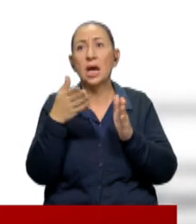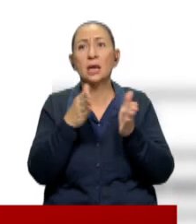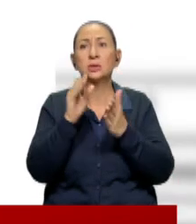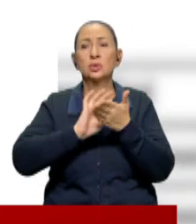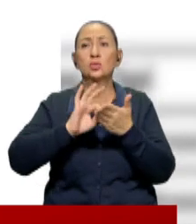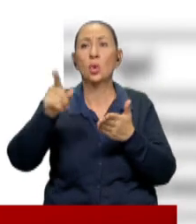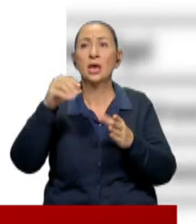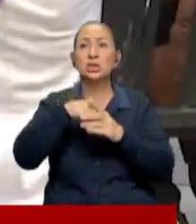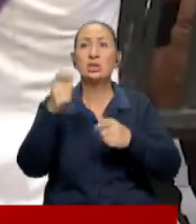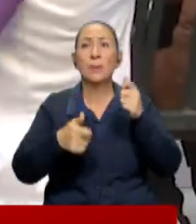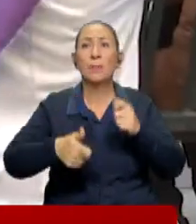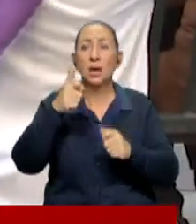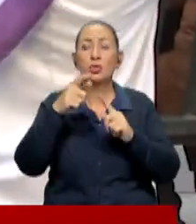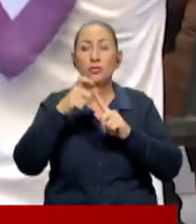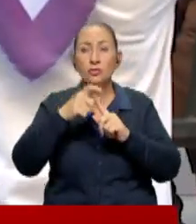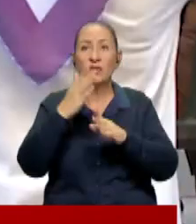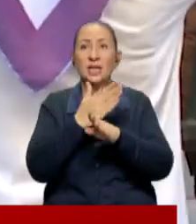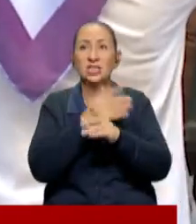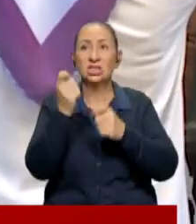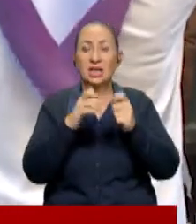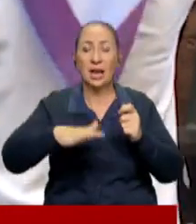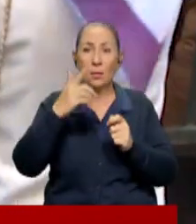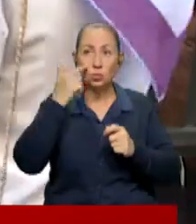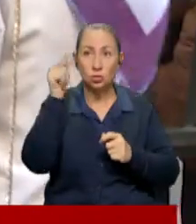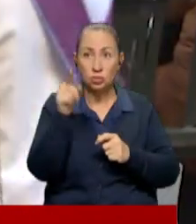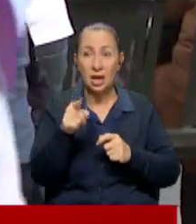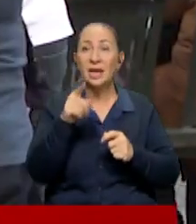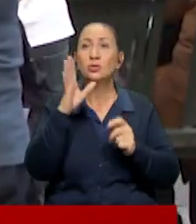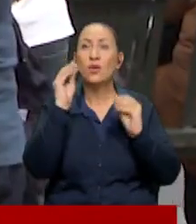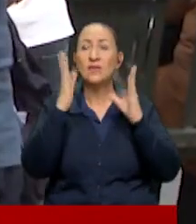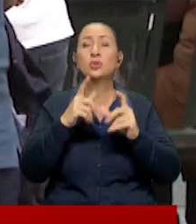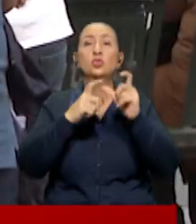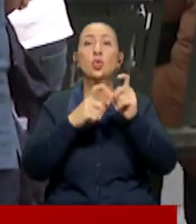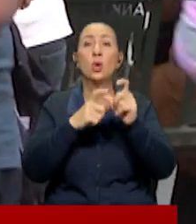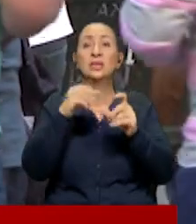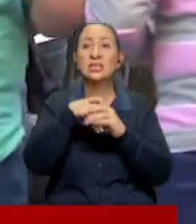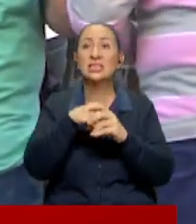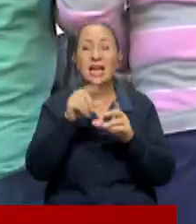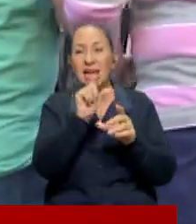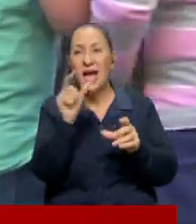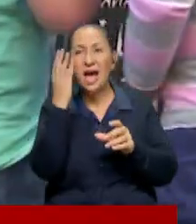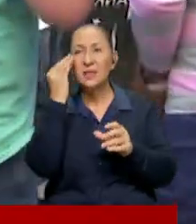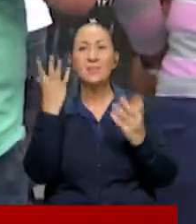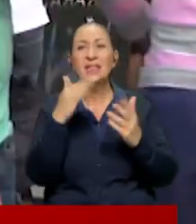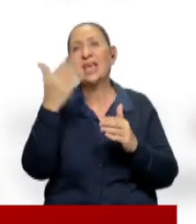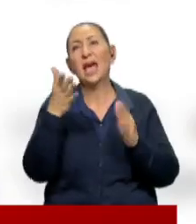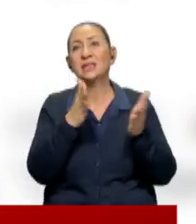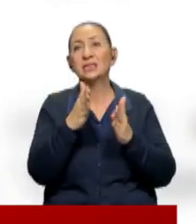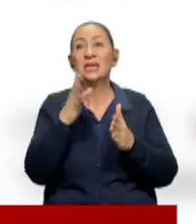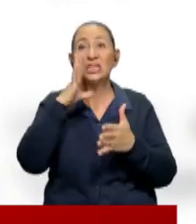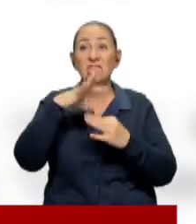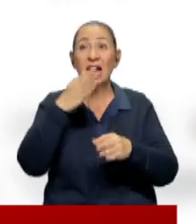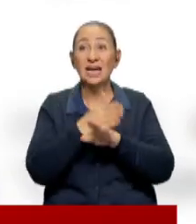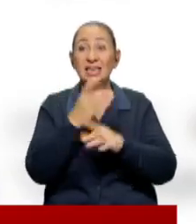adres yazıyor. İçişleri Bakanlığı Nüfus ve Vatandaşlık İşleri Genel Müdürlüğü'nde sıkça sorulan sorularda tanımı net aslında diğer adresin.